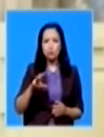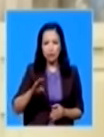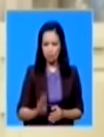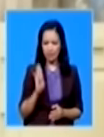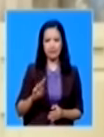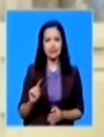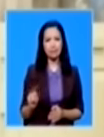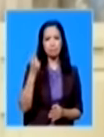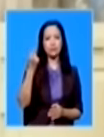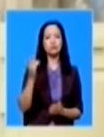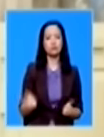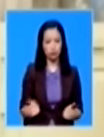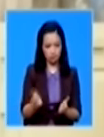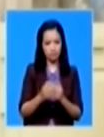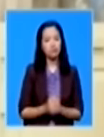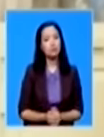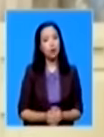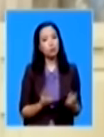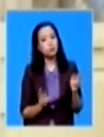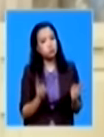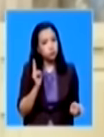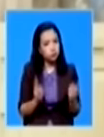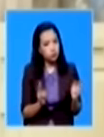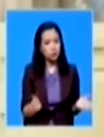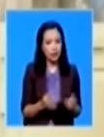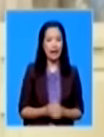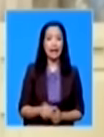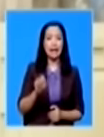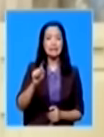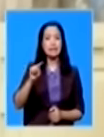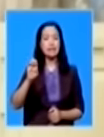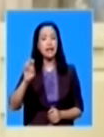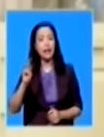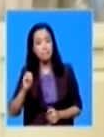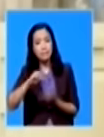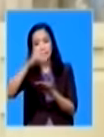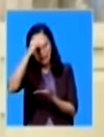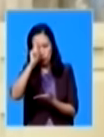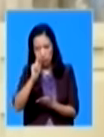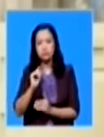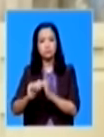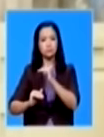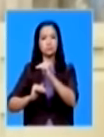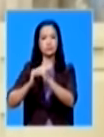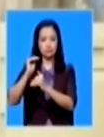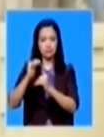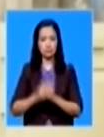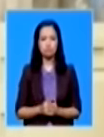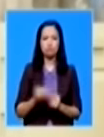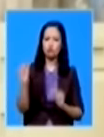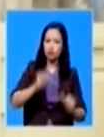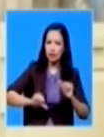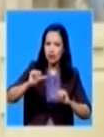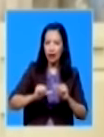อนาคตยังไงในเรื่องของหุ่นยนต์ในเรื่องต่างๆสเต็มศึกษาก็ต้องเร่งพัฒนานะในเรื่องของวิทยาศา